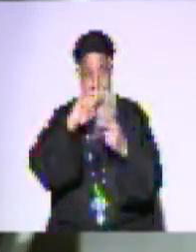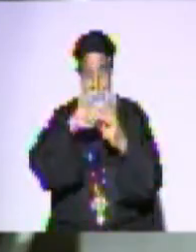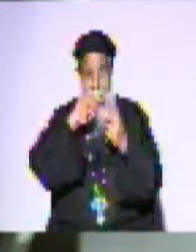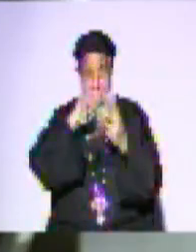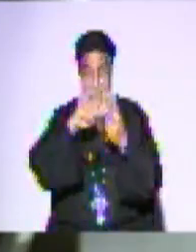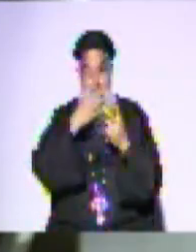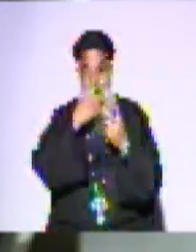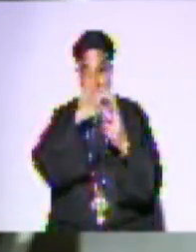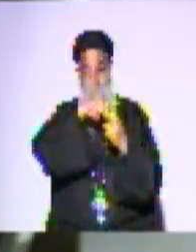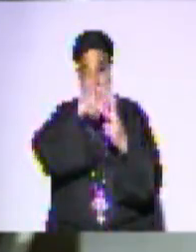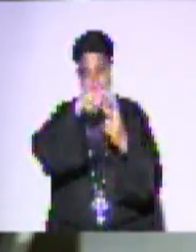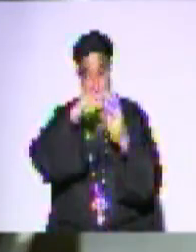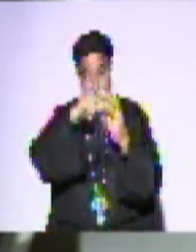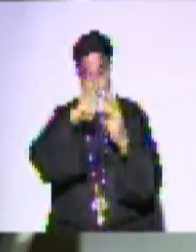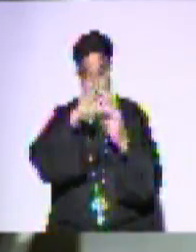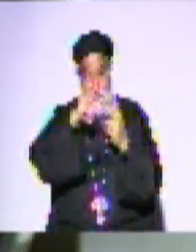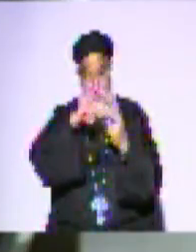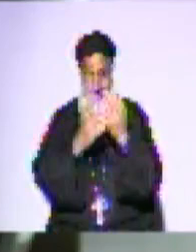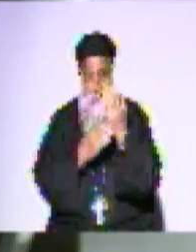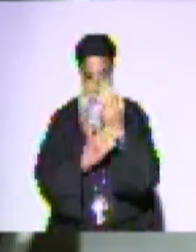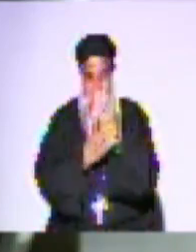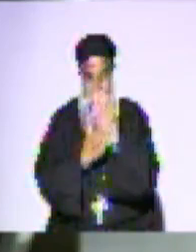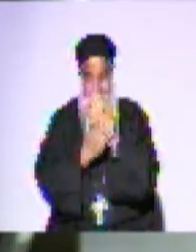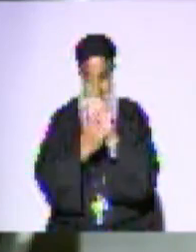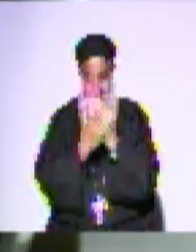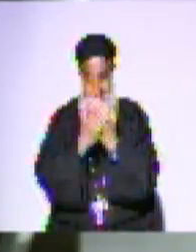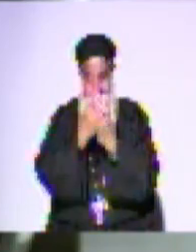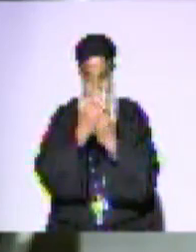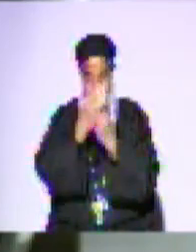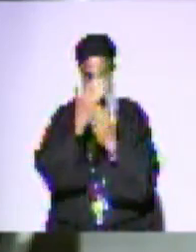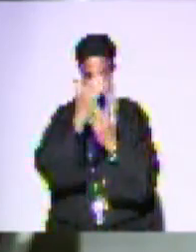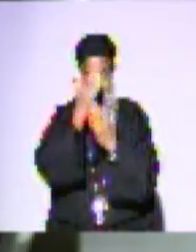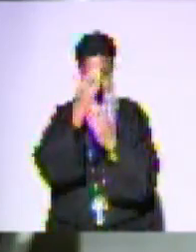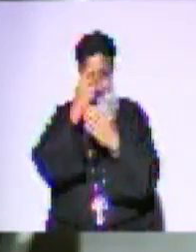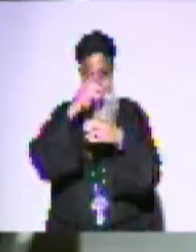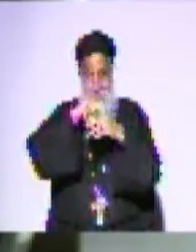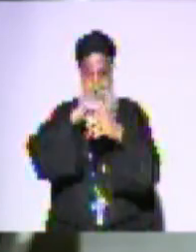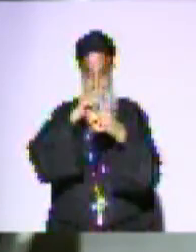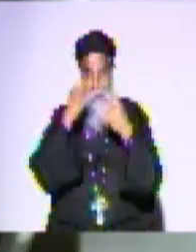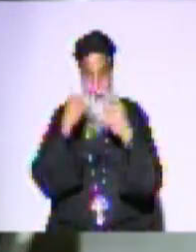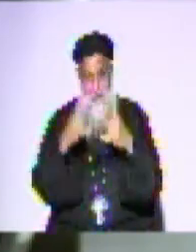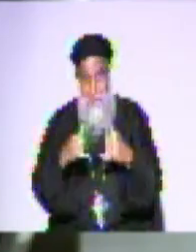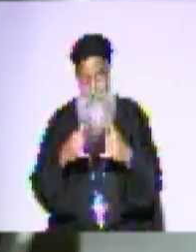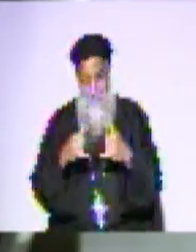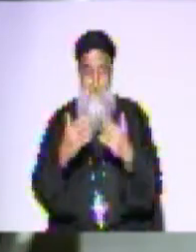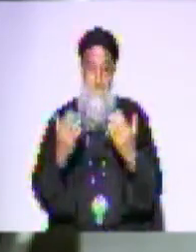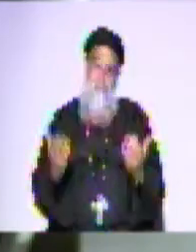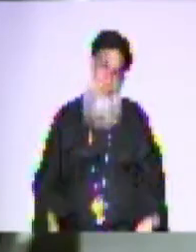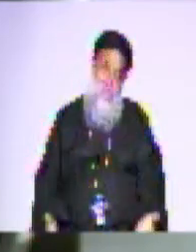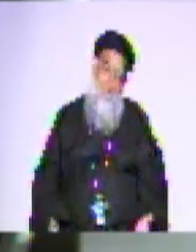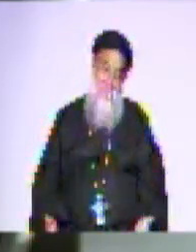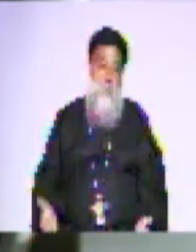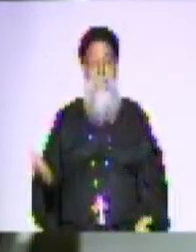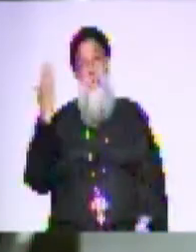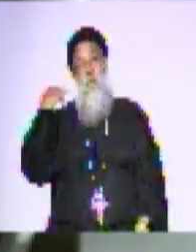دي بتجدد الخلقه القديمه اللي فسدت في ادم وحواء.